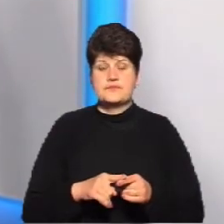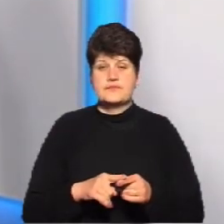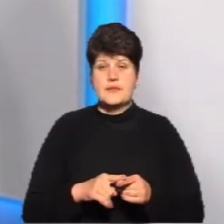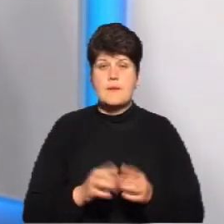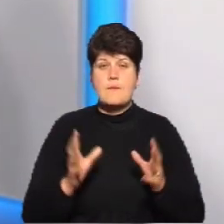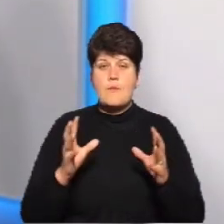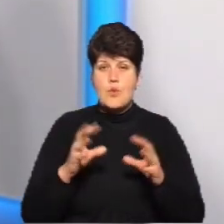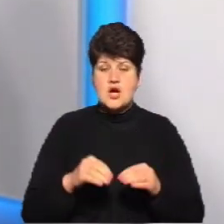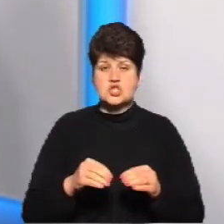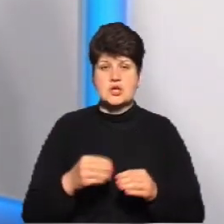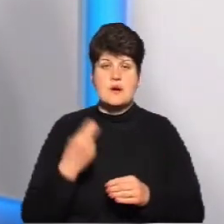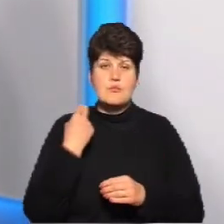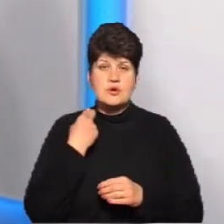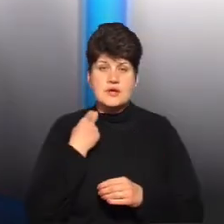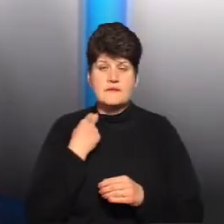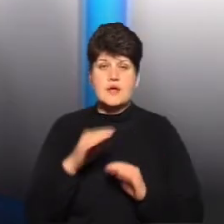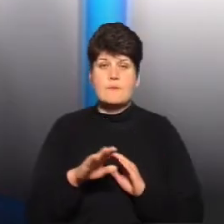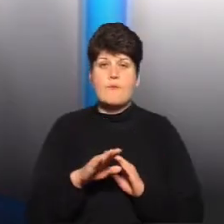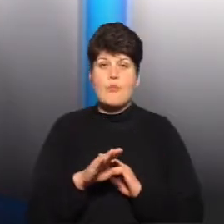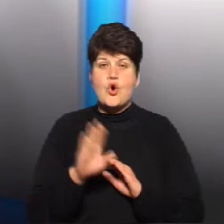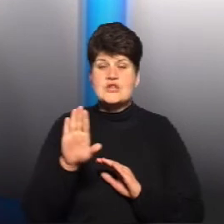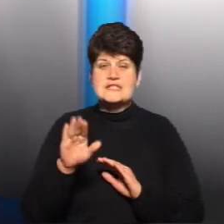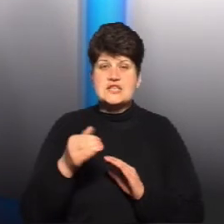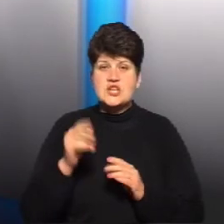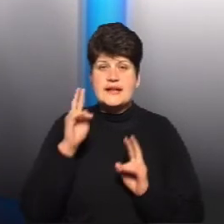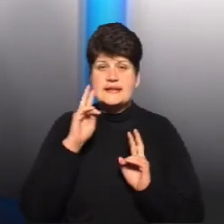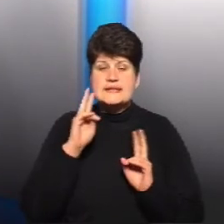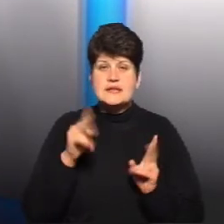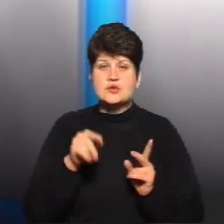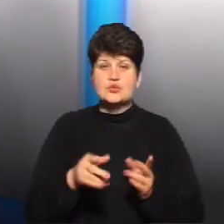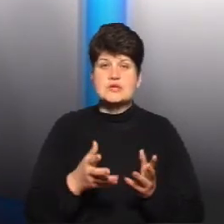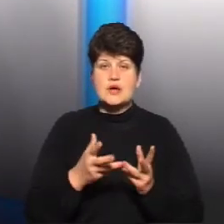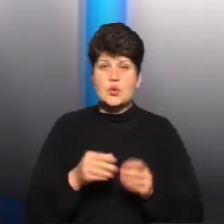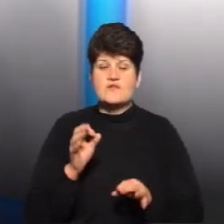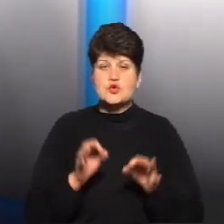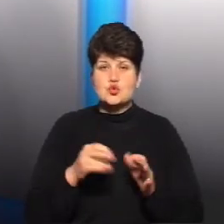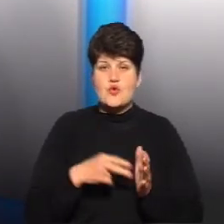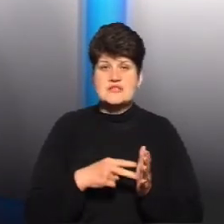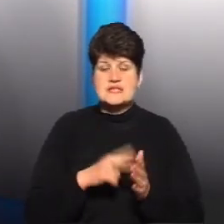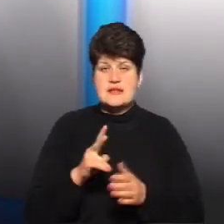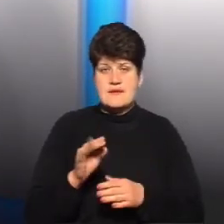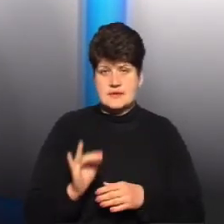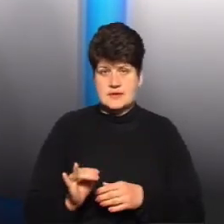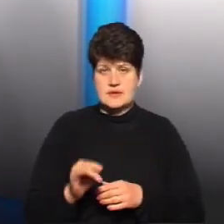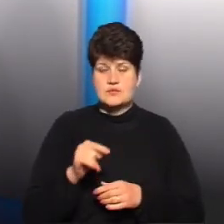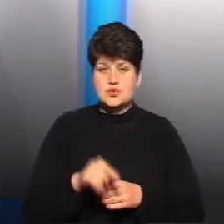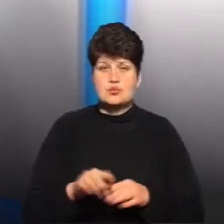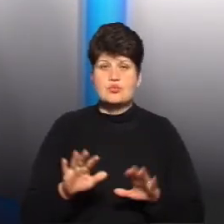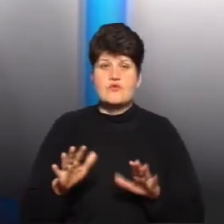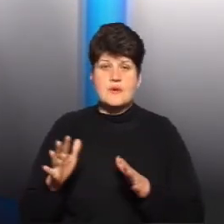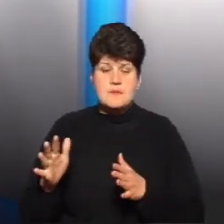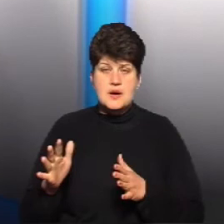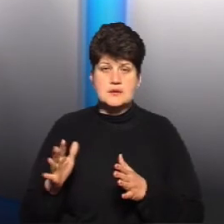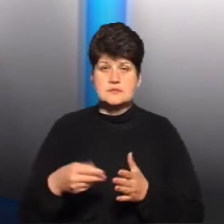і позичальник якраз не знає, і тут нараховуються якраз відсоткові ставки. В даному випадку